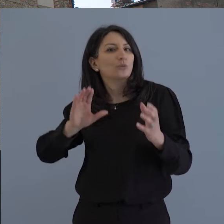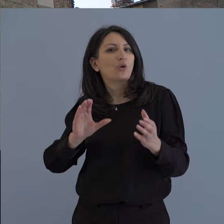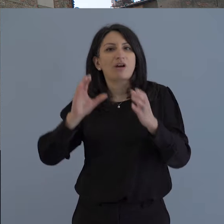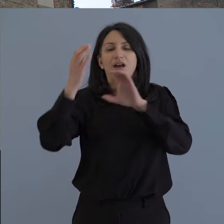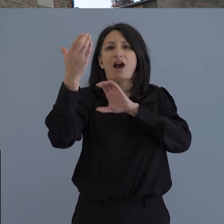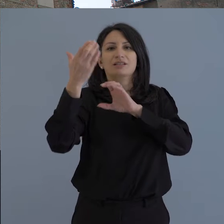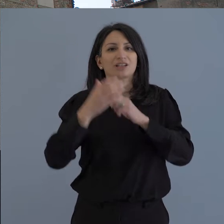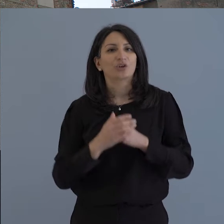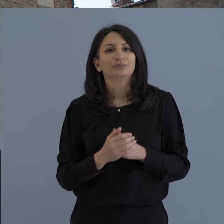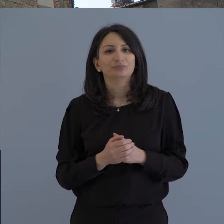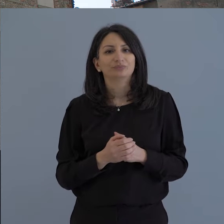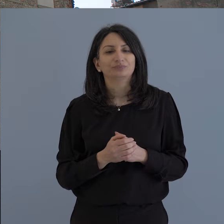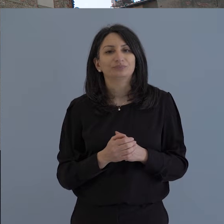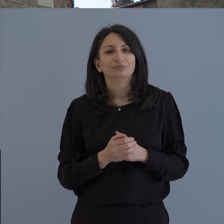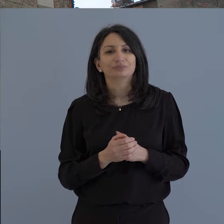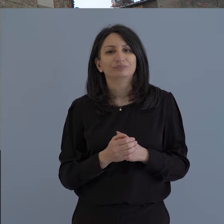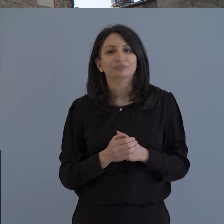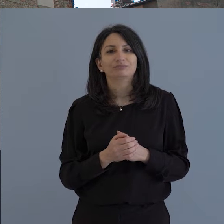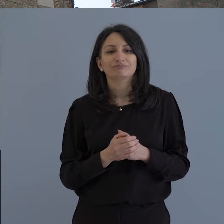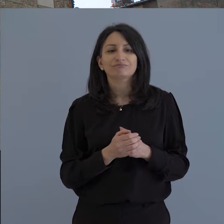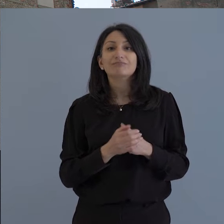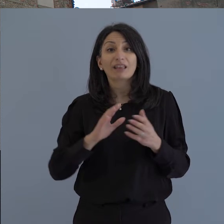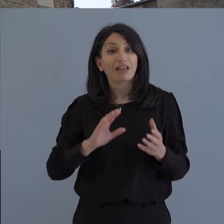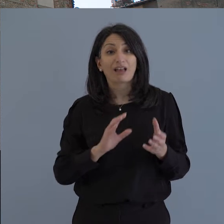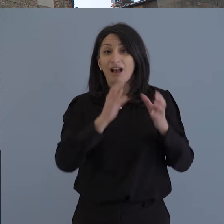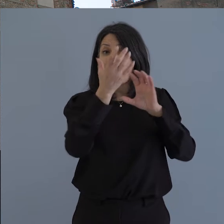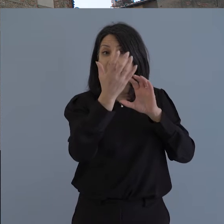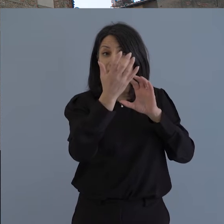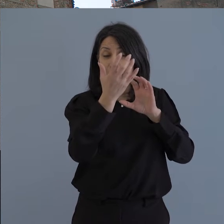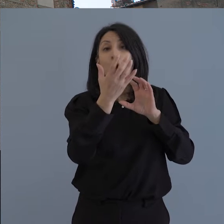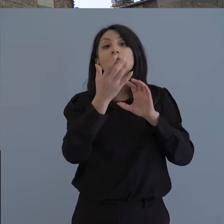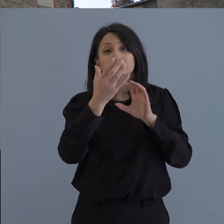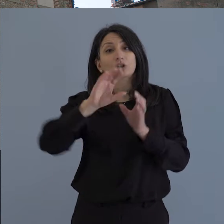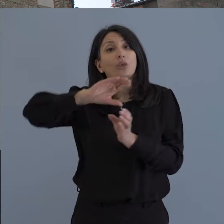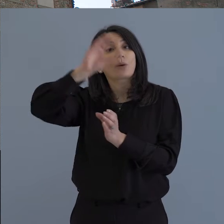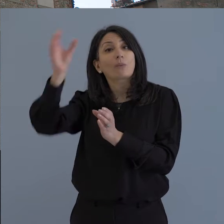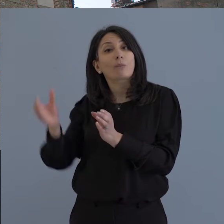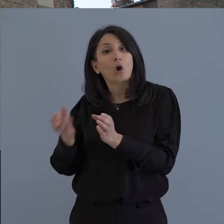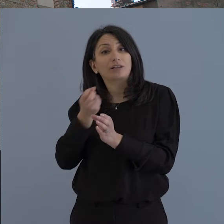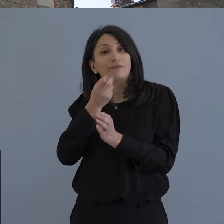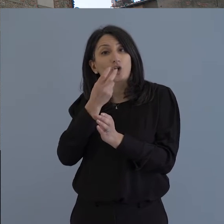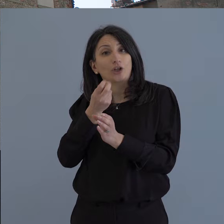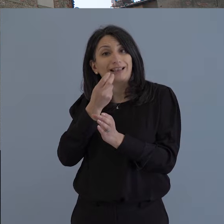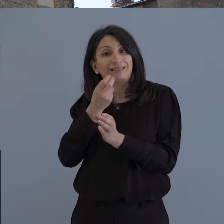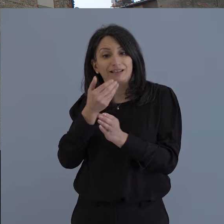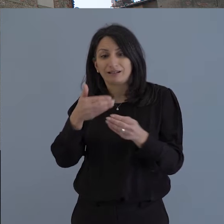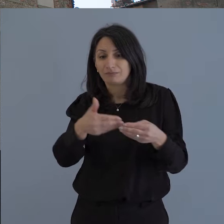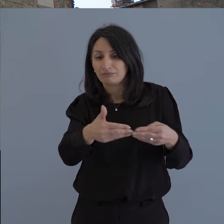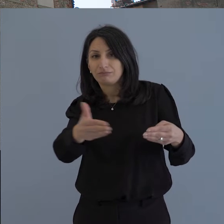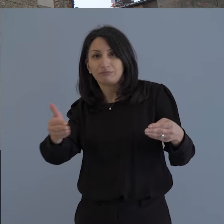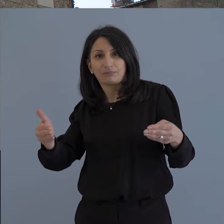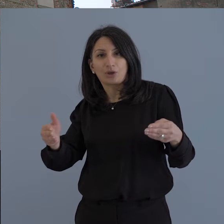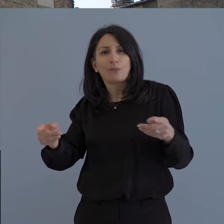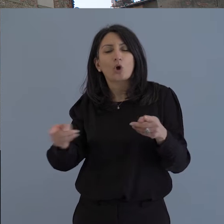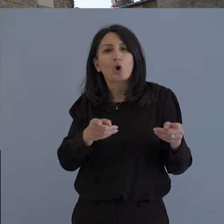imponente. Si raccordava alla porta fiorentina con un tratto murario curvo, riemerso durante